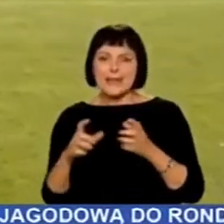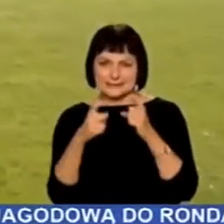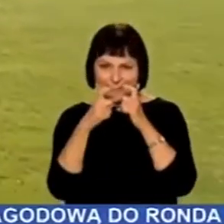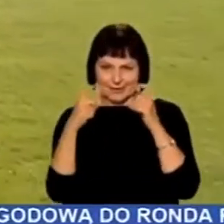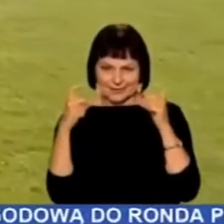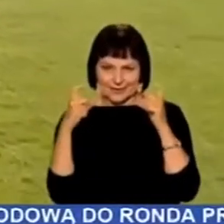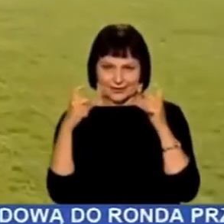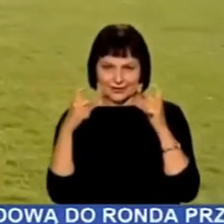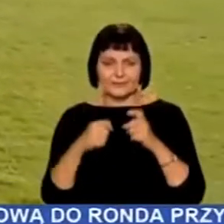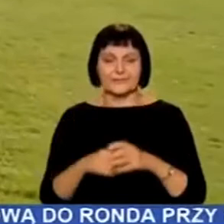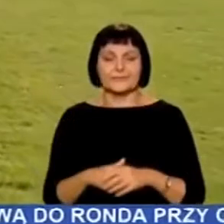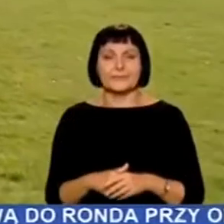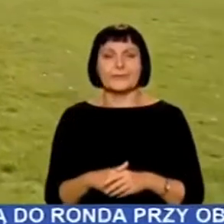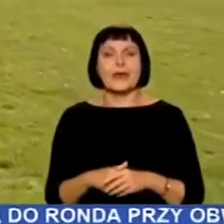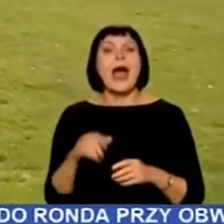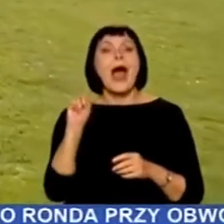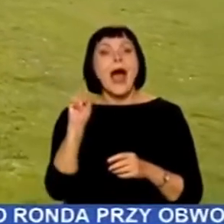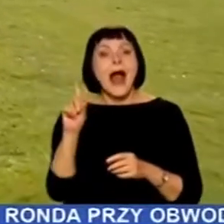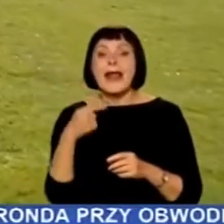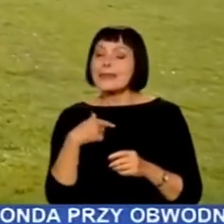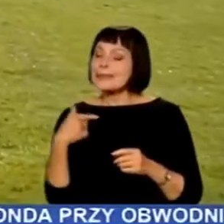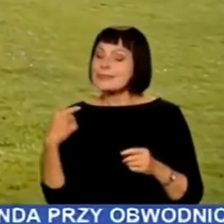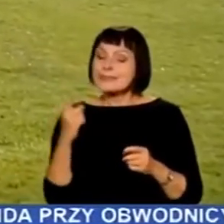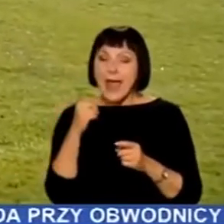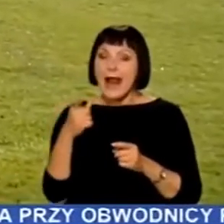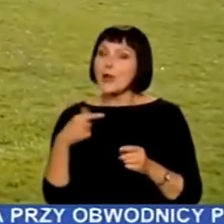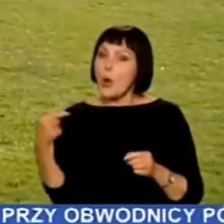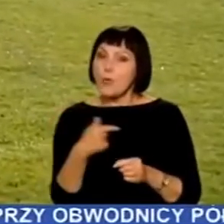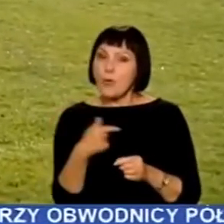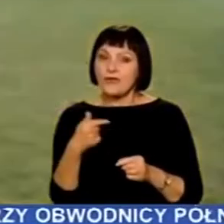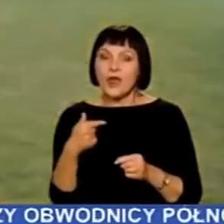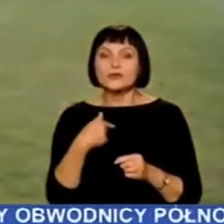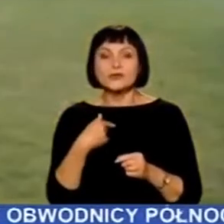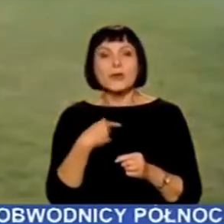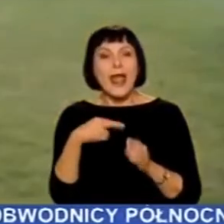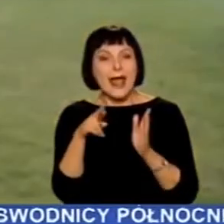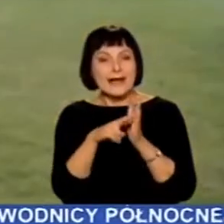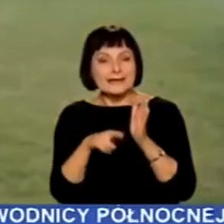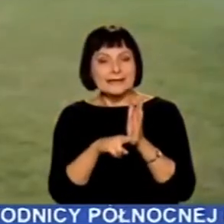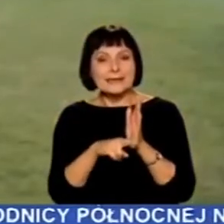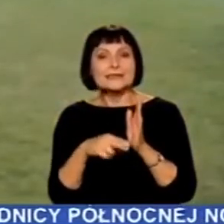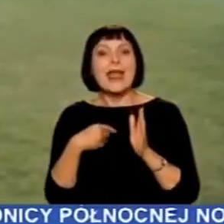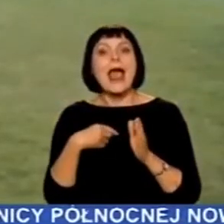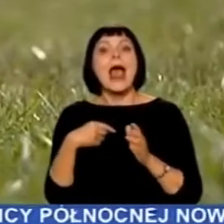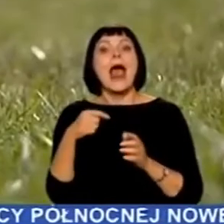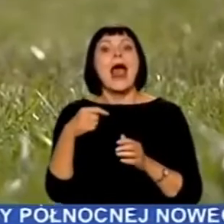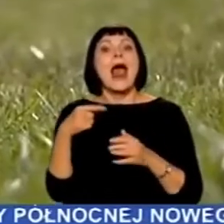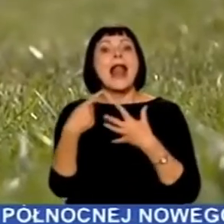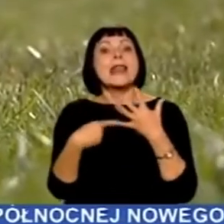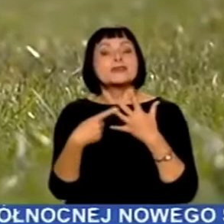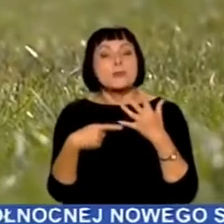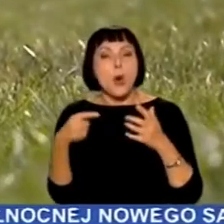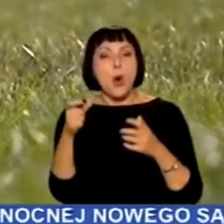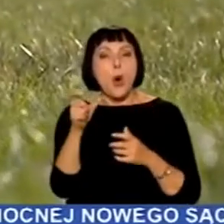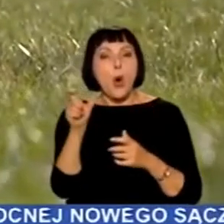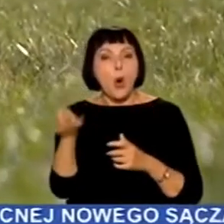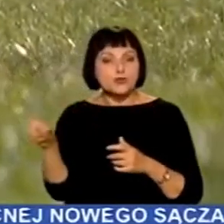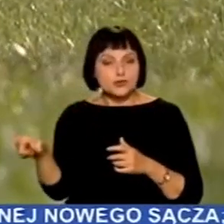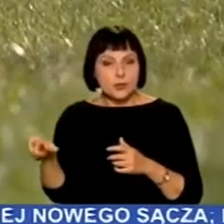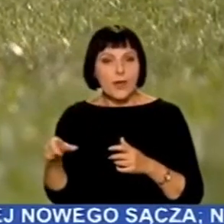noszenia maseczki na twarzy. Jednak nadal będą obowiązywały restrykcje dotyczące liczby osób. Na